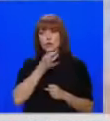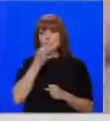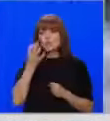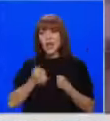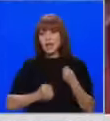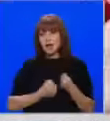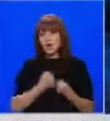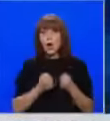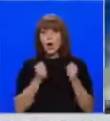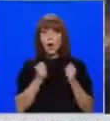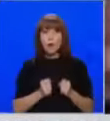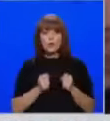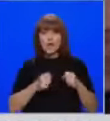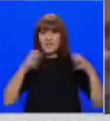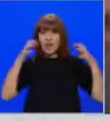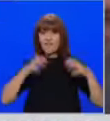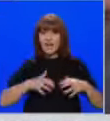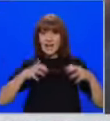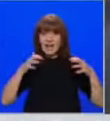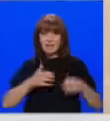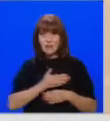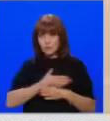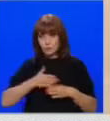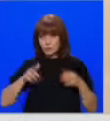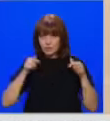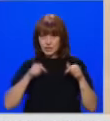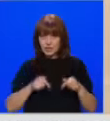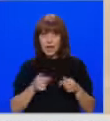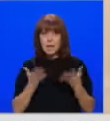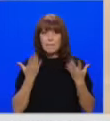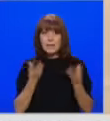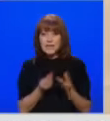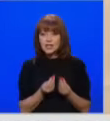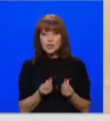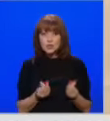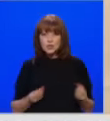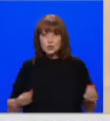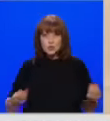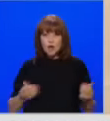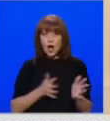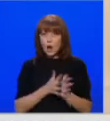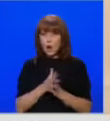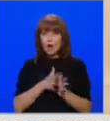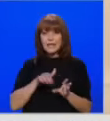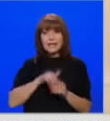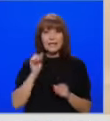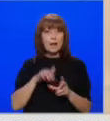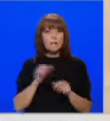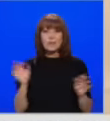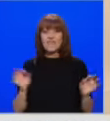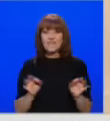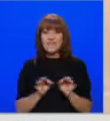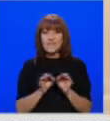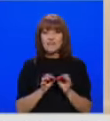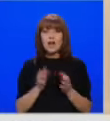автомобил. Очаква се валежите в Невада да продължат и днес, а преди да изсъхне почвата и да могат хората да напуснат фестивала, ще минат